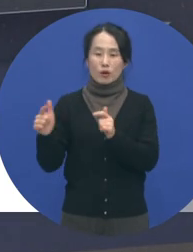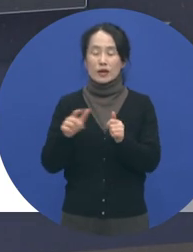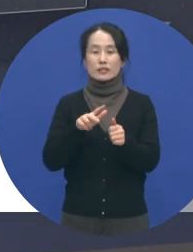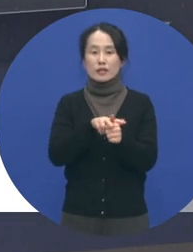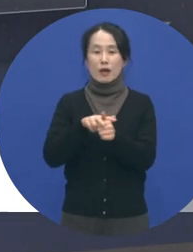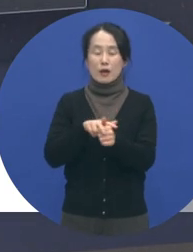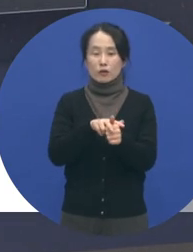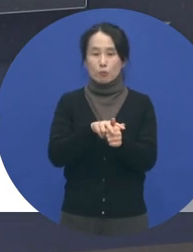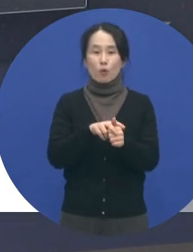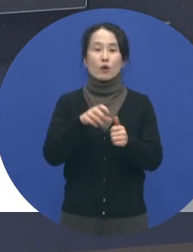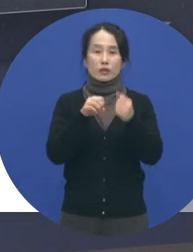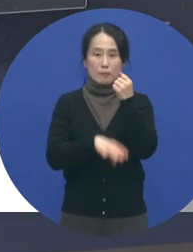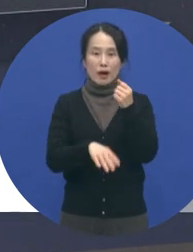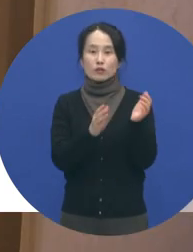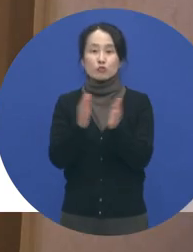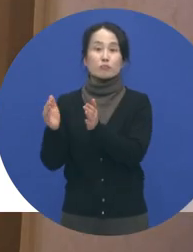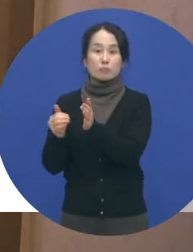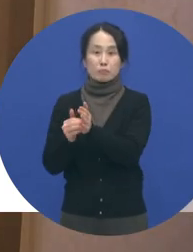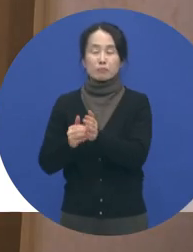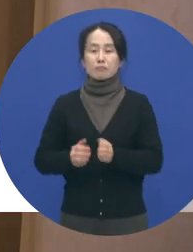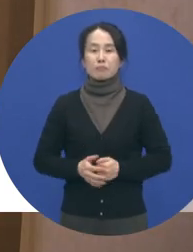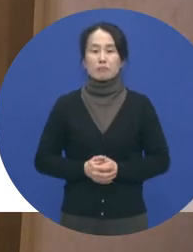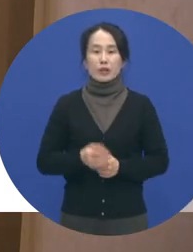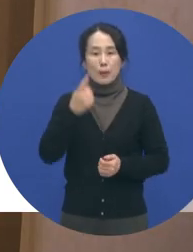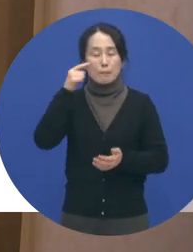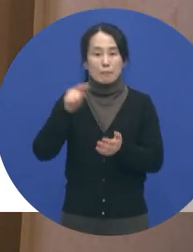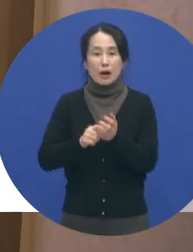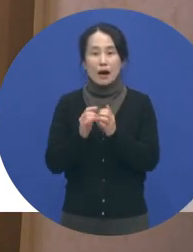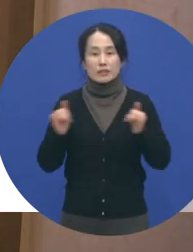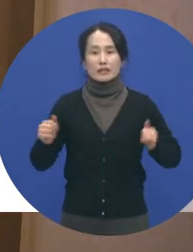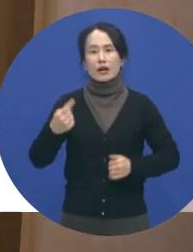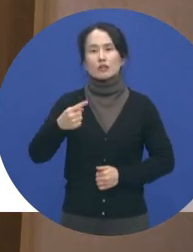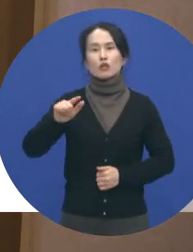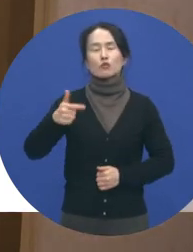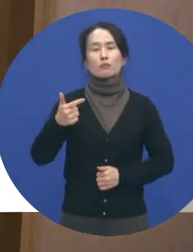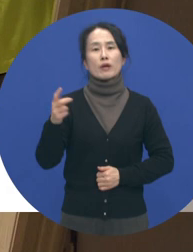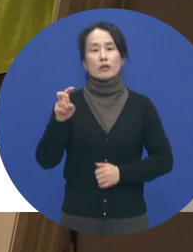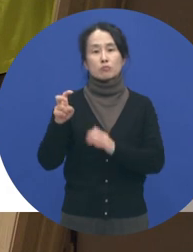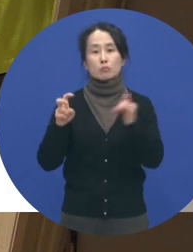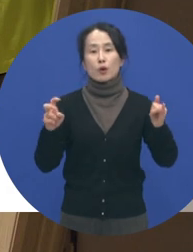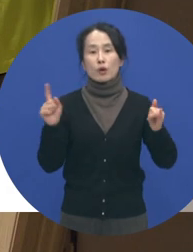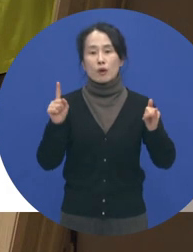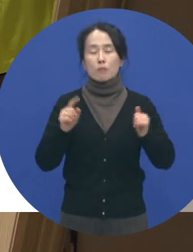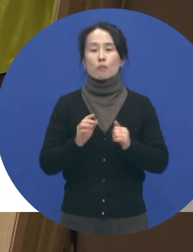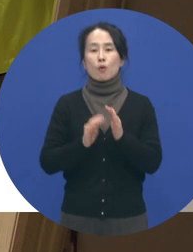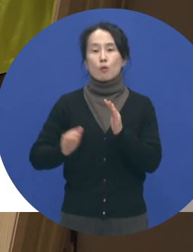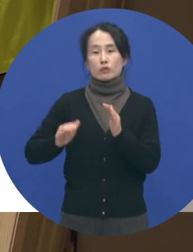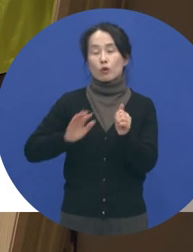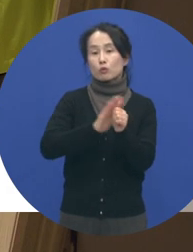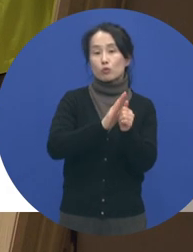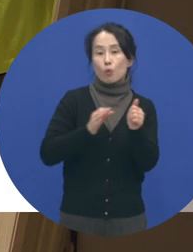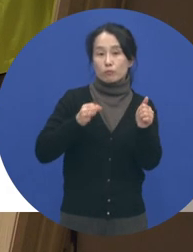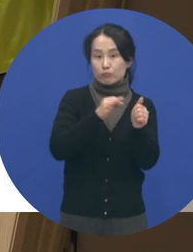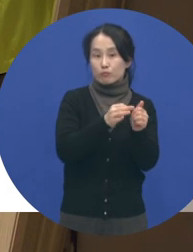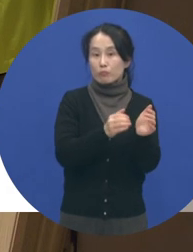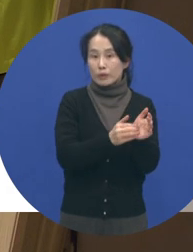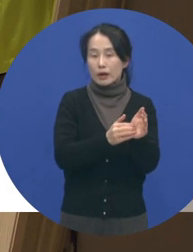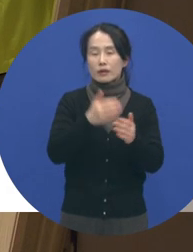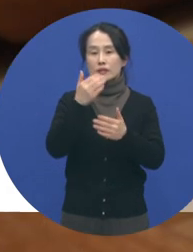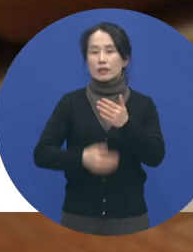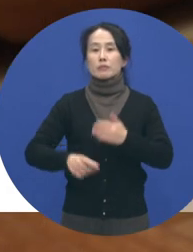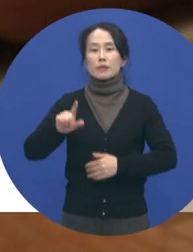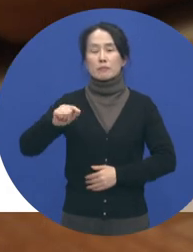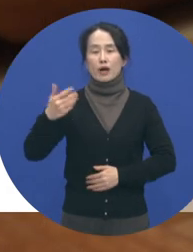기반으로 운영됐습니다 발굴된 위기도민 16명에게 공적 급여를 지원하고 나머지